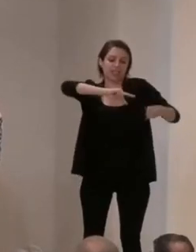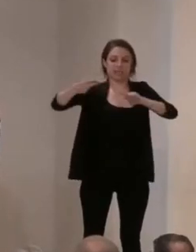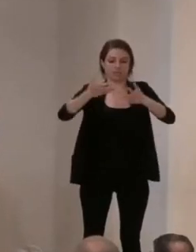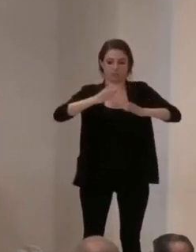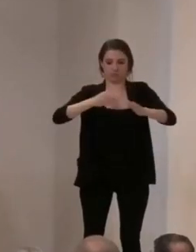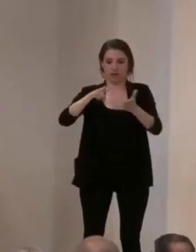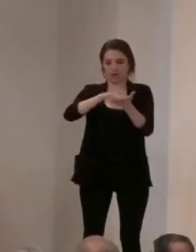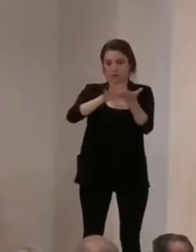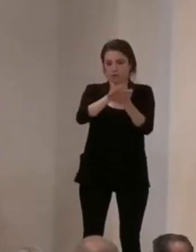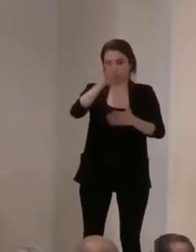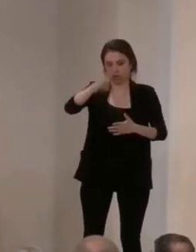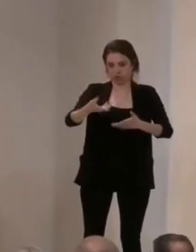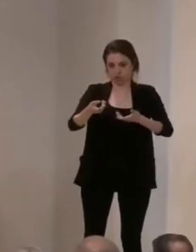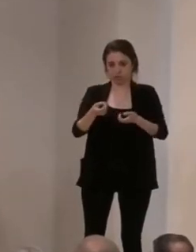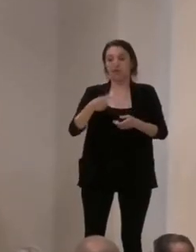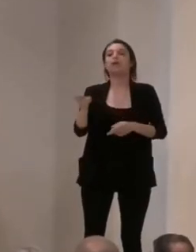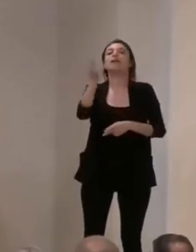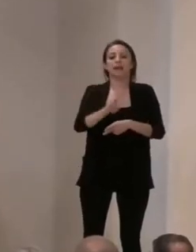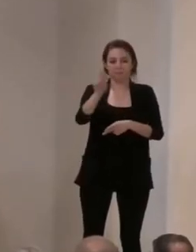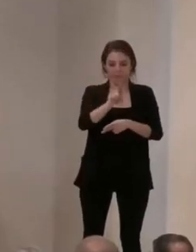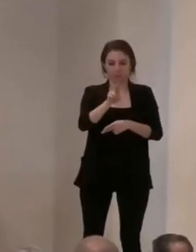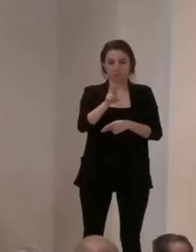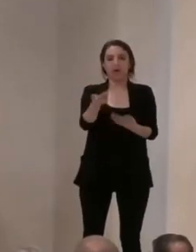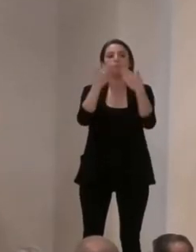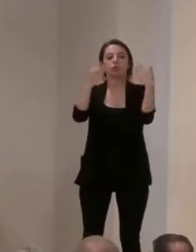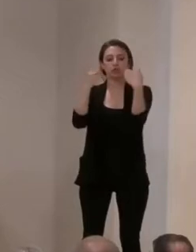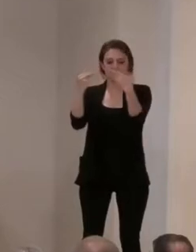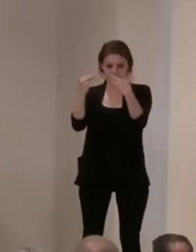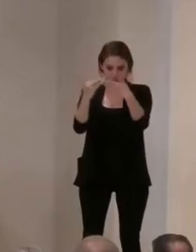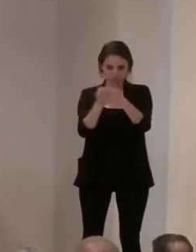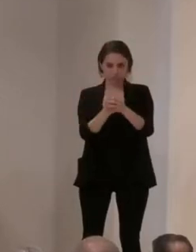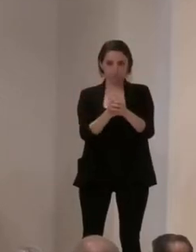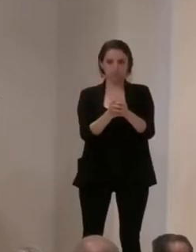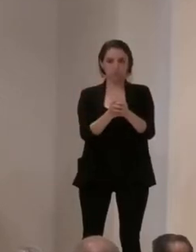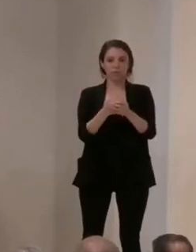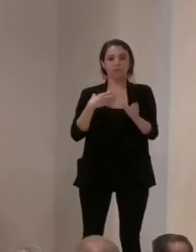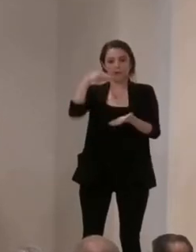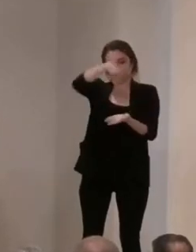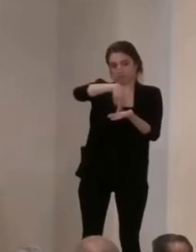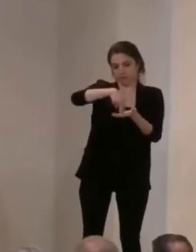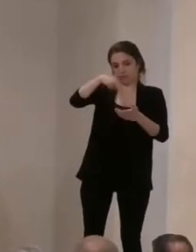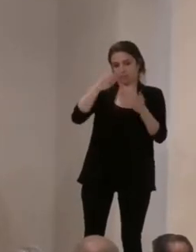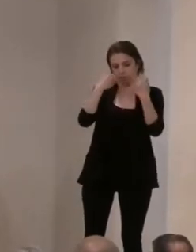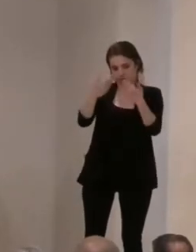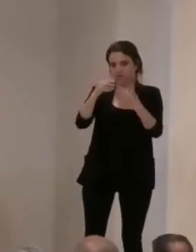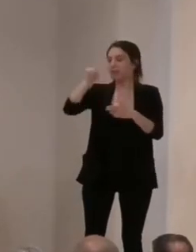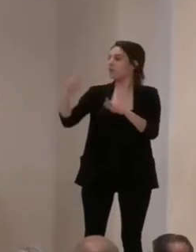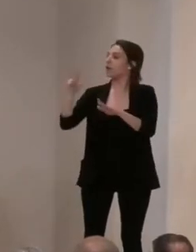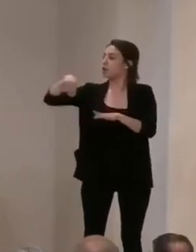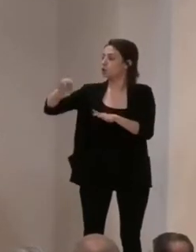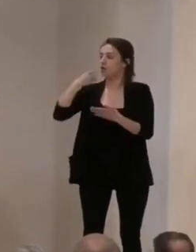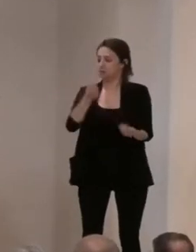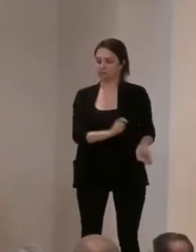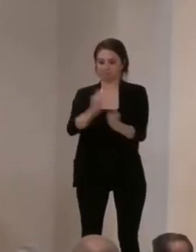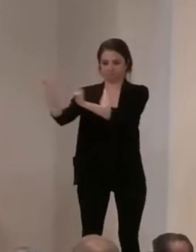signes catalana. Repeteixo, moltíssimes gràcies per la seva assistència i, Núria,